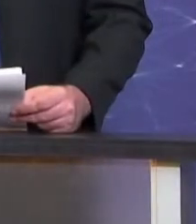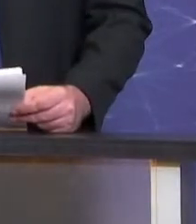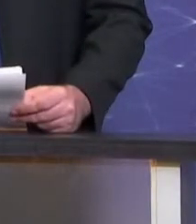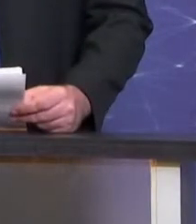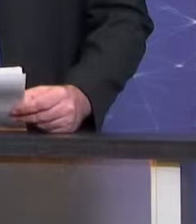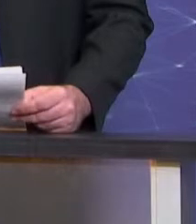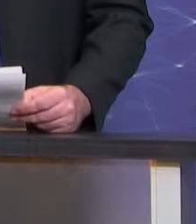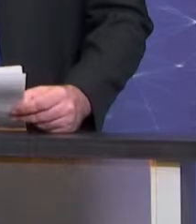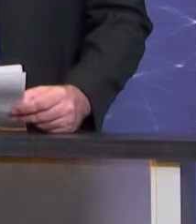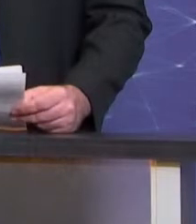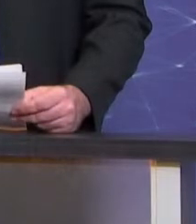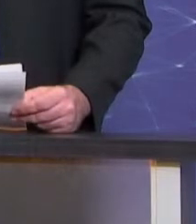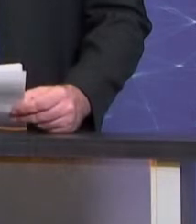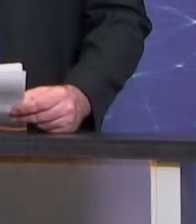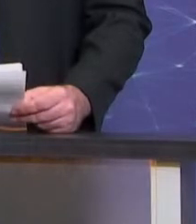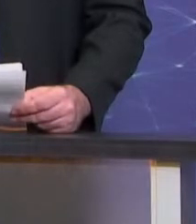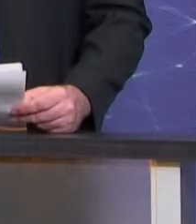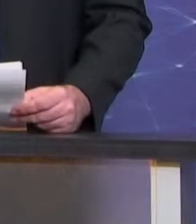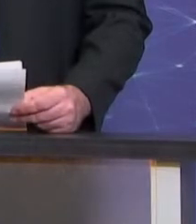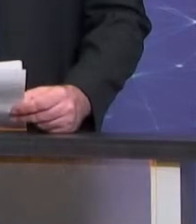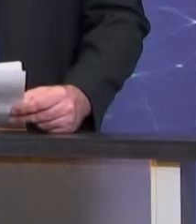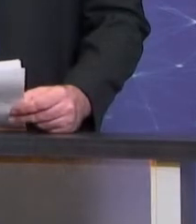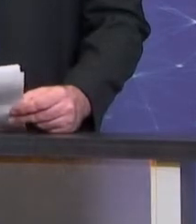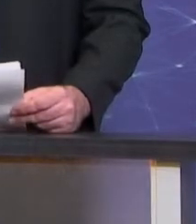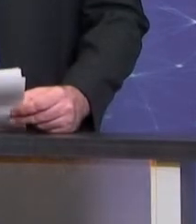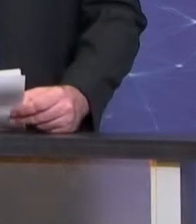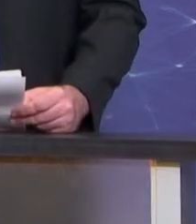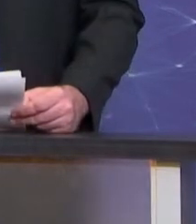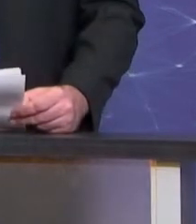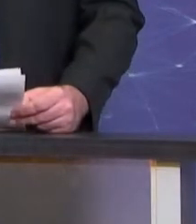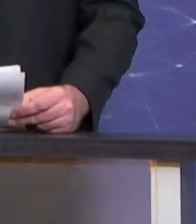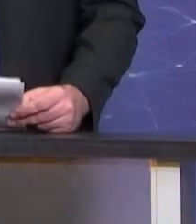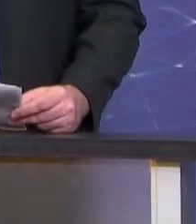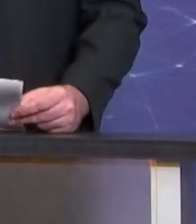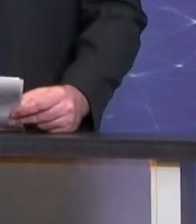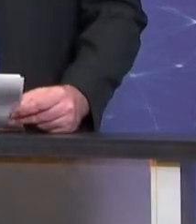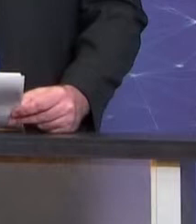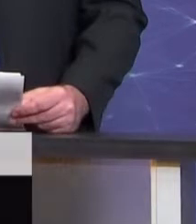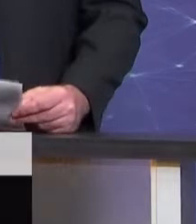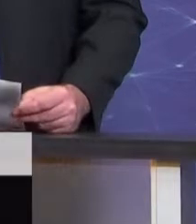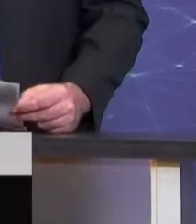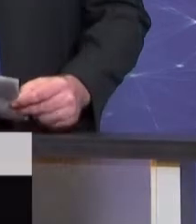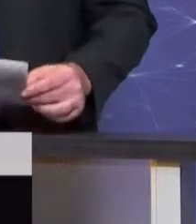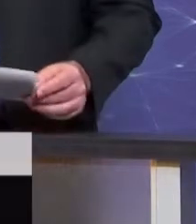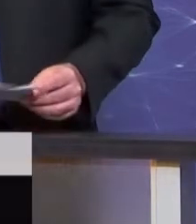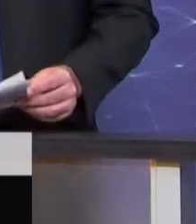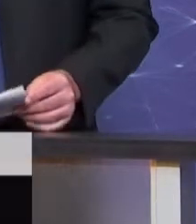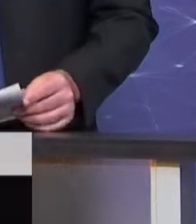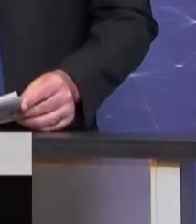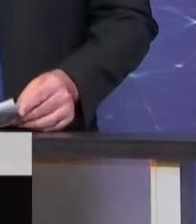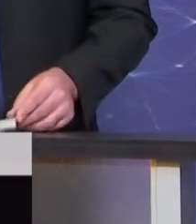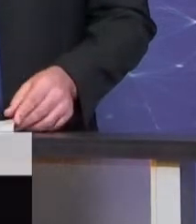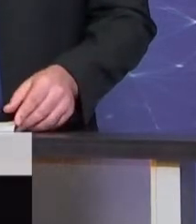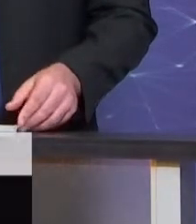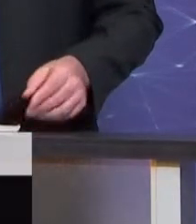запитання, побажання. Ми працюватимемо в прямому ефірі 52 хвилини, вже трошки менше. Але наш формат зобов'язує